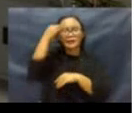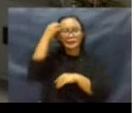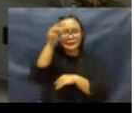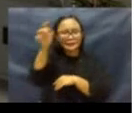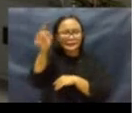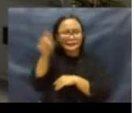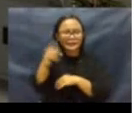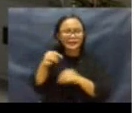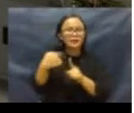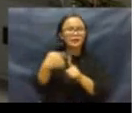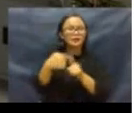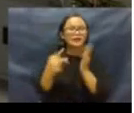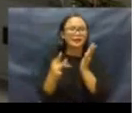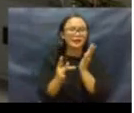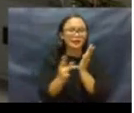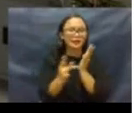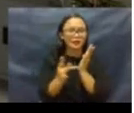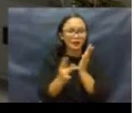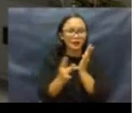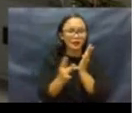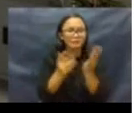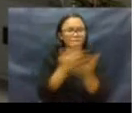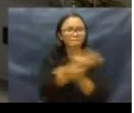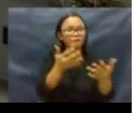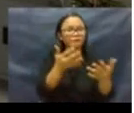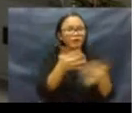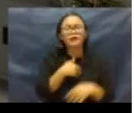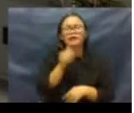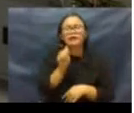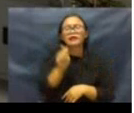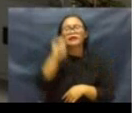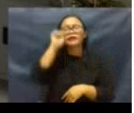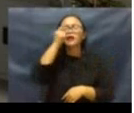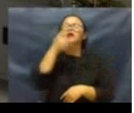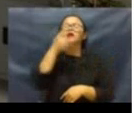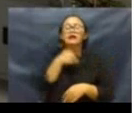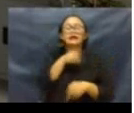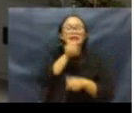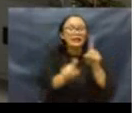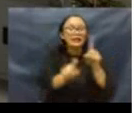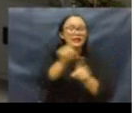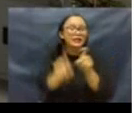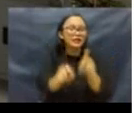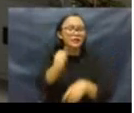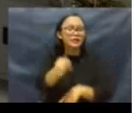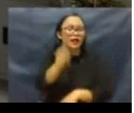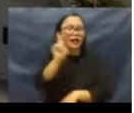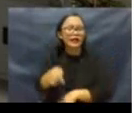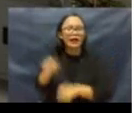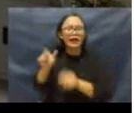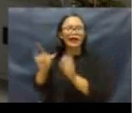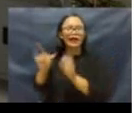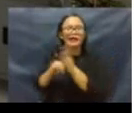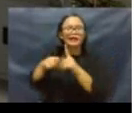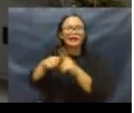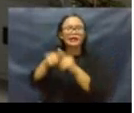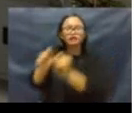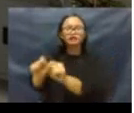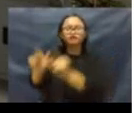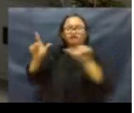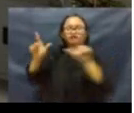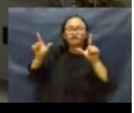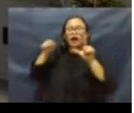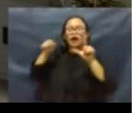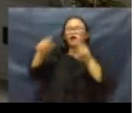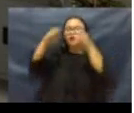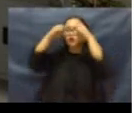langsung bertanya saja. Lagi-lagi pertanyaannya akan diketik lewat tautan yang nanti menghubungkan Bapak dan Ibu ke Google Form.